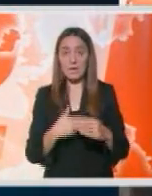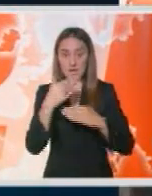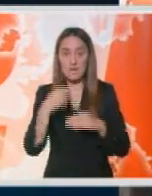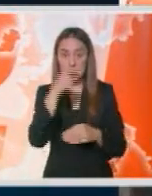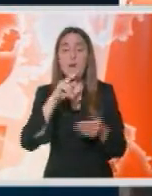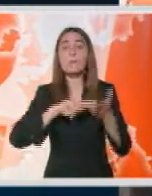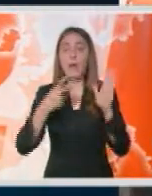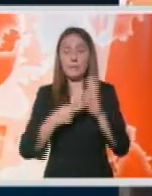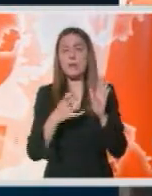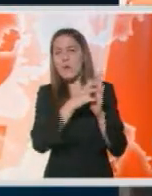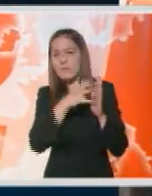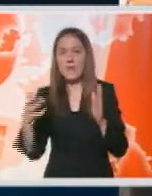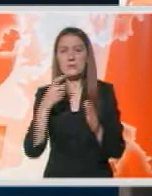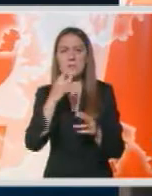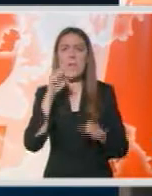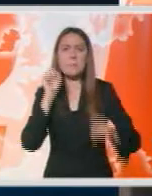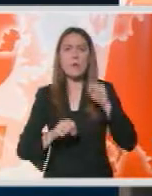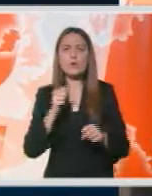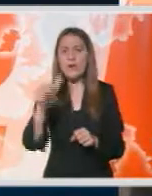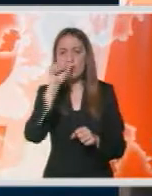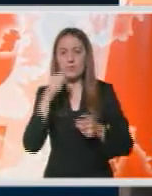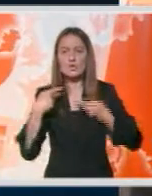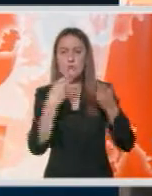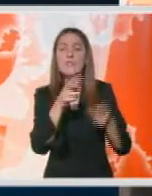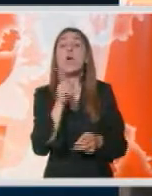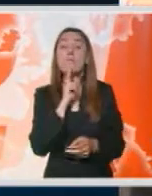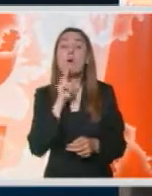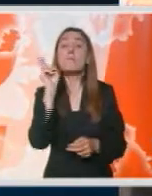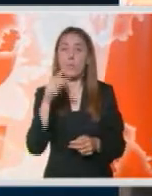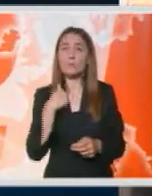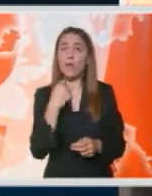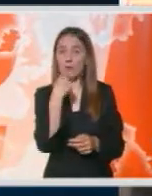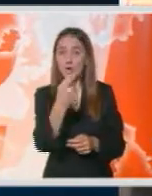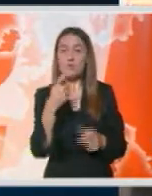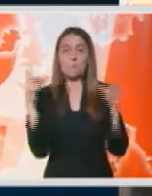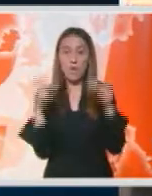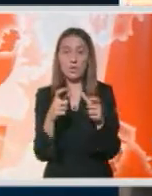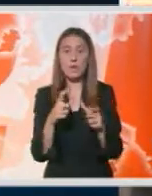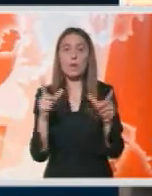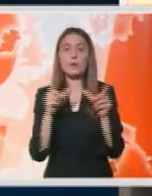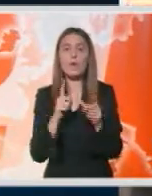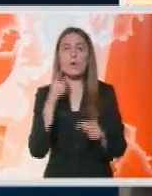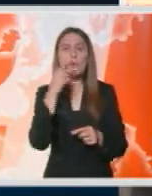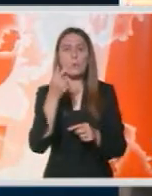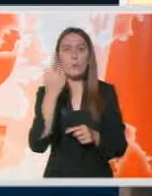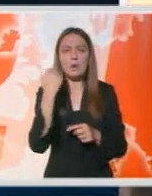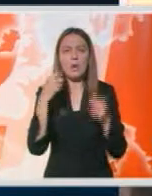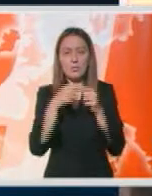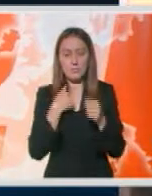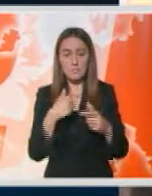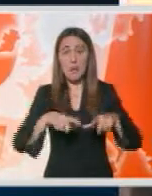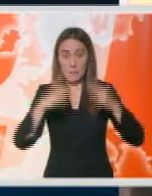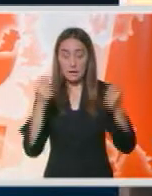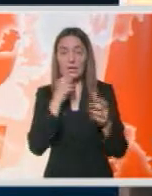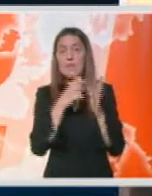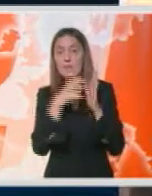planiramo da ćemo nastaviti, znači, postupak oko vodosnabdevanja koji je, mogu da kažem, blokiran u prethodnom koalicijom, da smo i mi odblokirali i